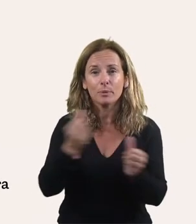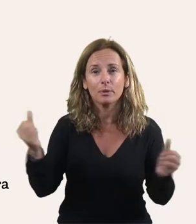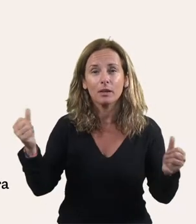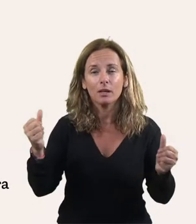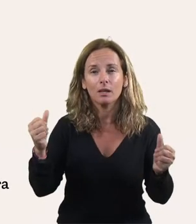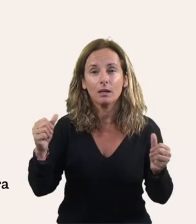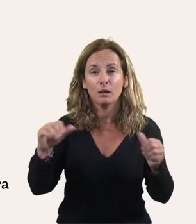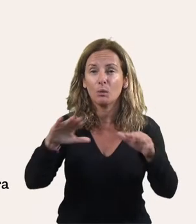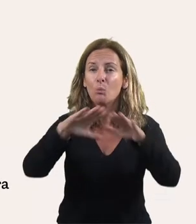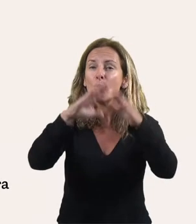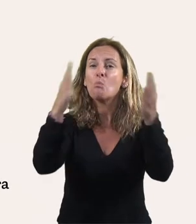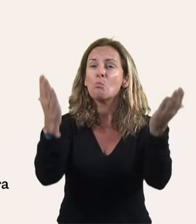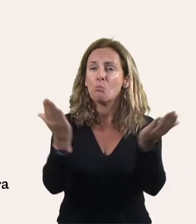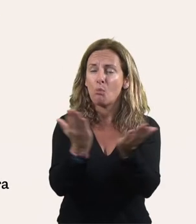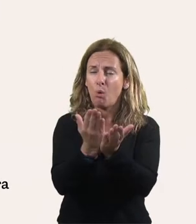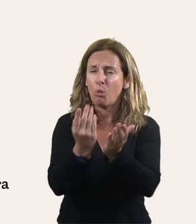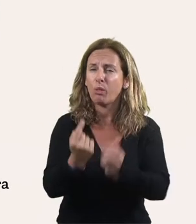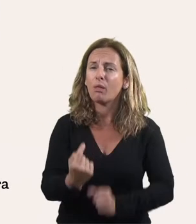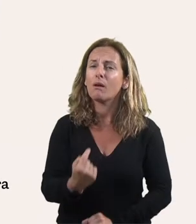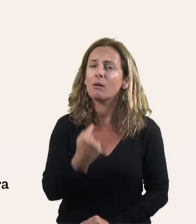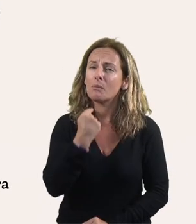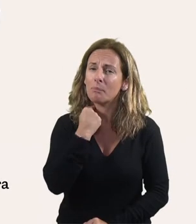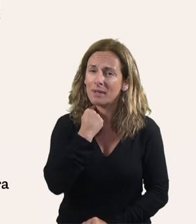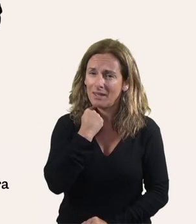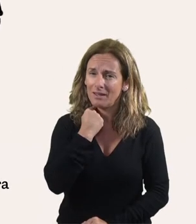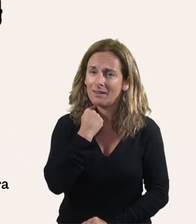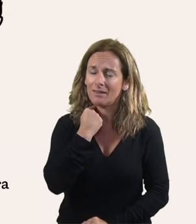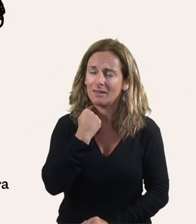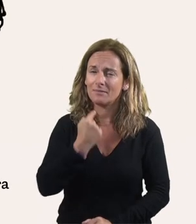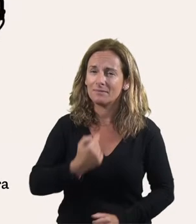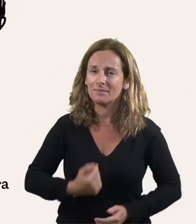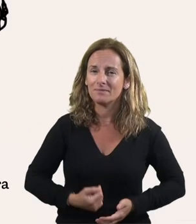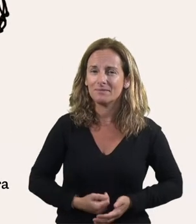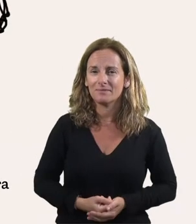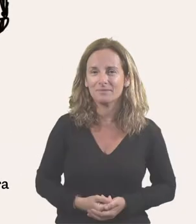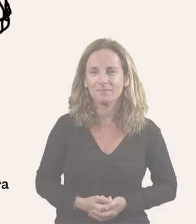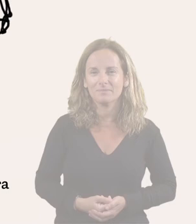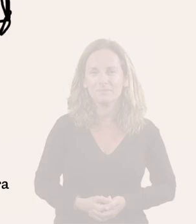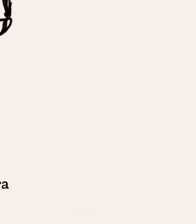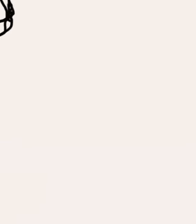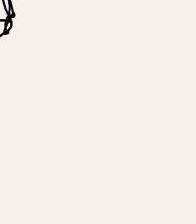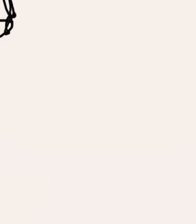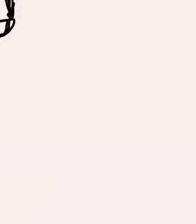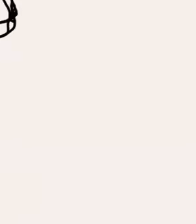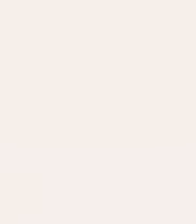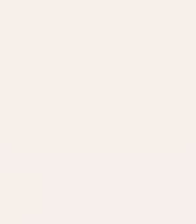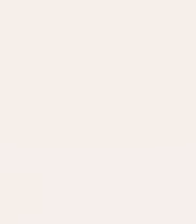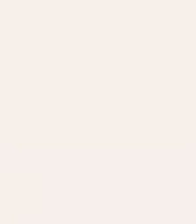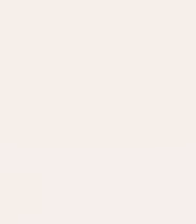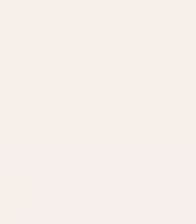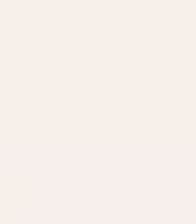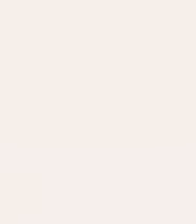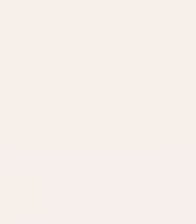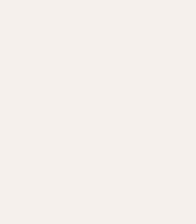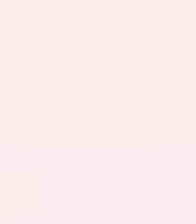es perd un ofici, s'esmicola una manera d'entendre el món i de relacionar-s'hi.